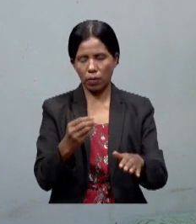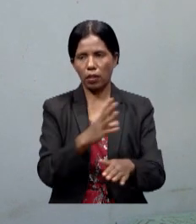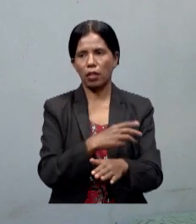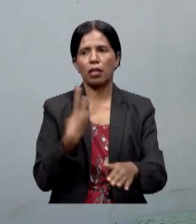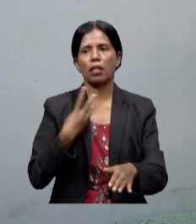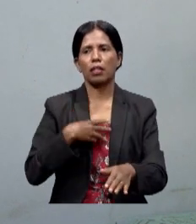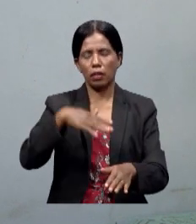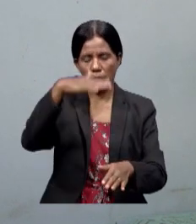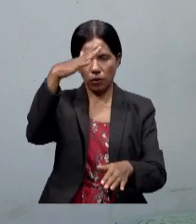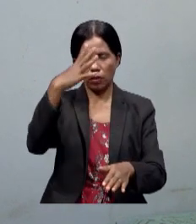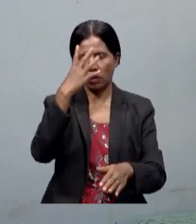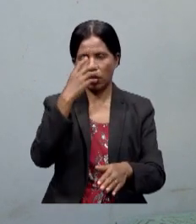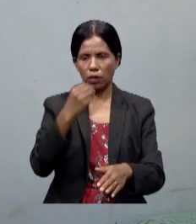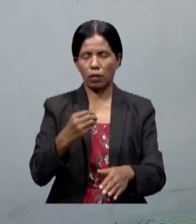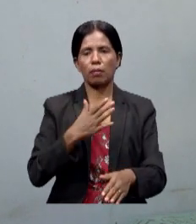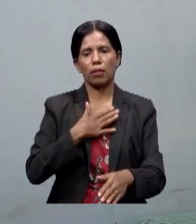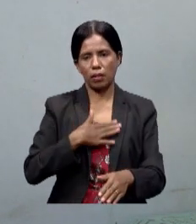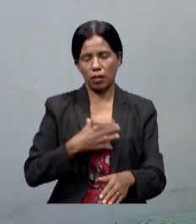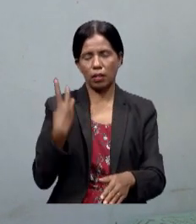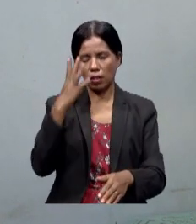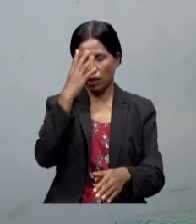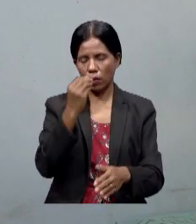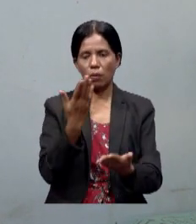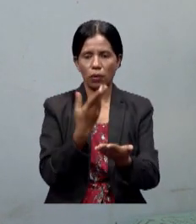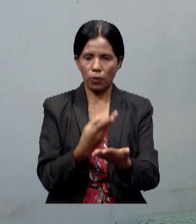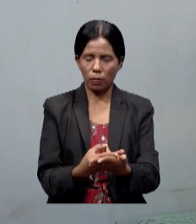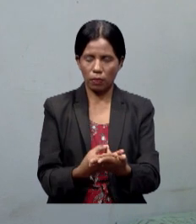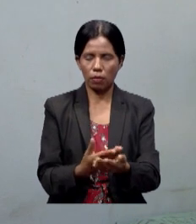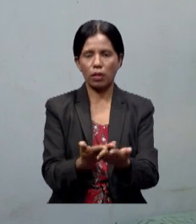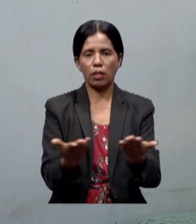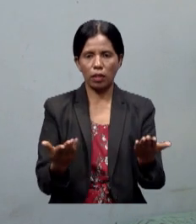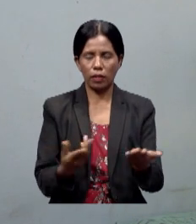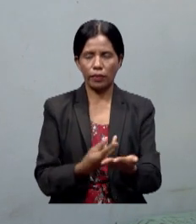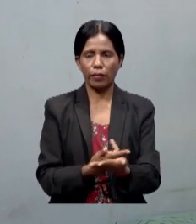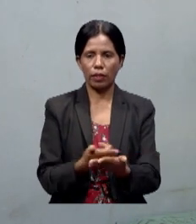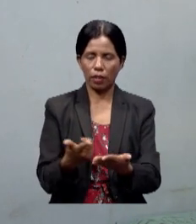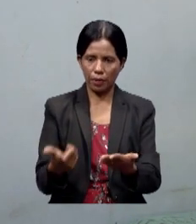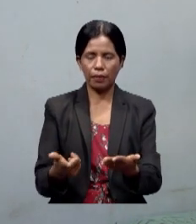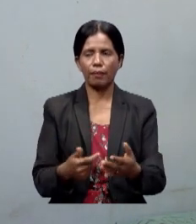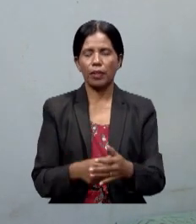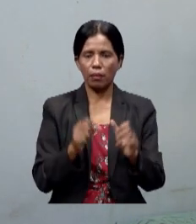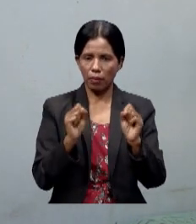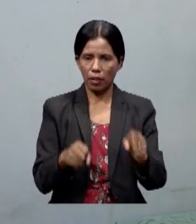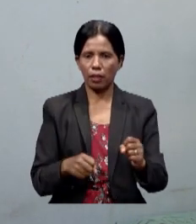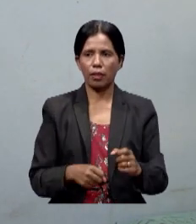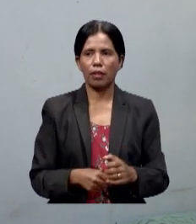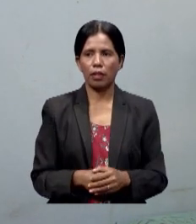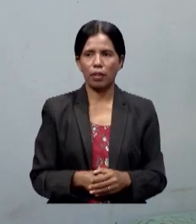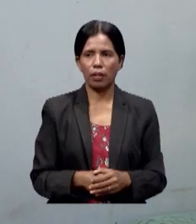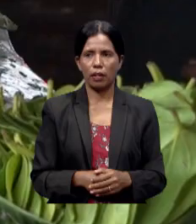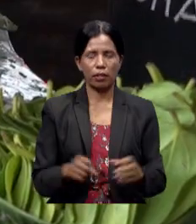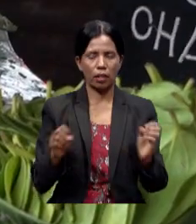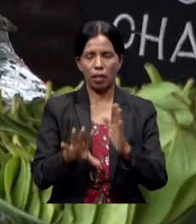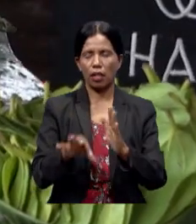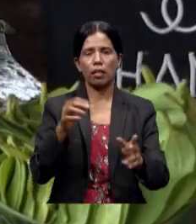ita bot sane pa pasensi ita dar na hebe kulsam ga biti ita tau ita toba i herai bele galai Sela hetam patin